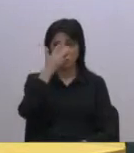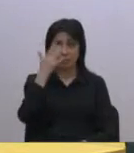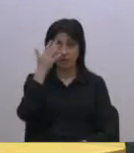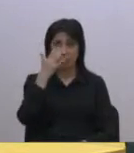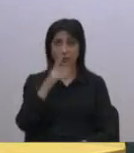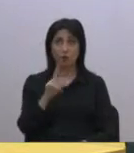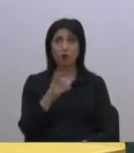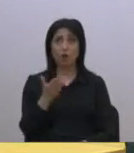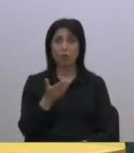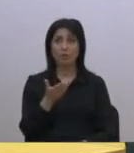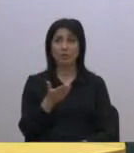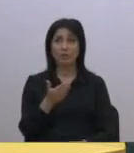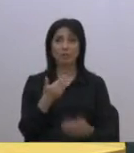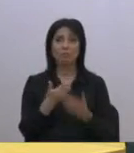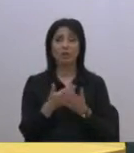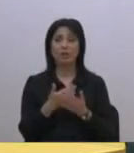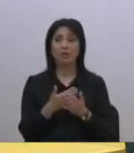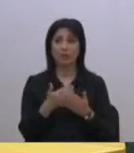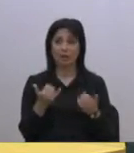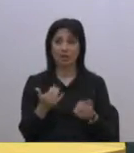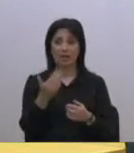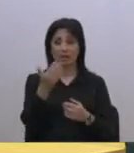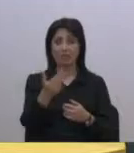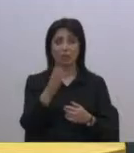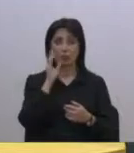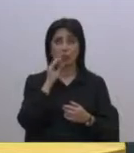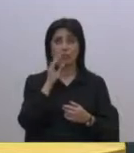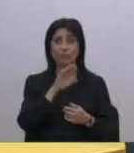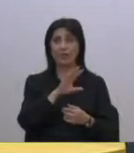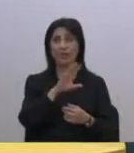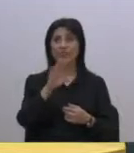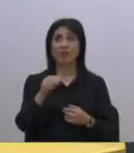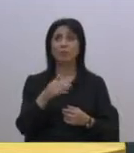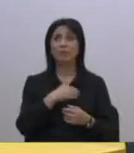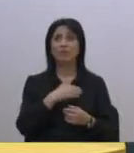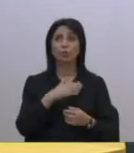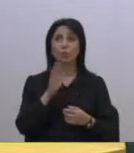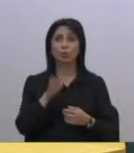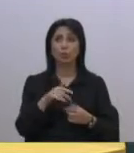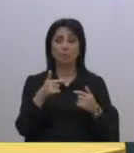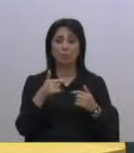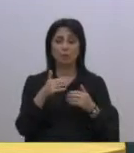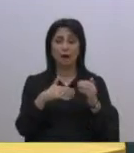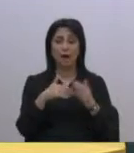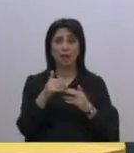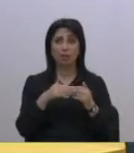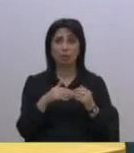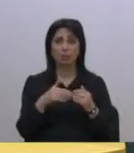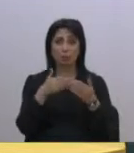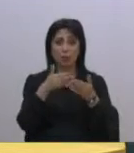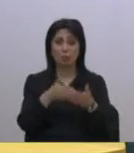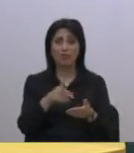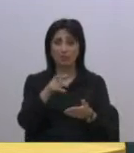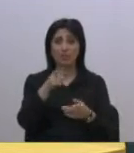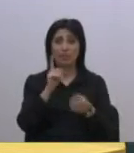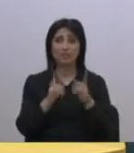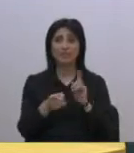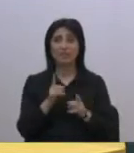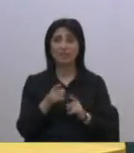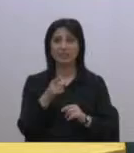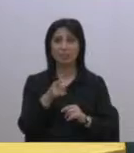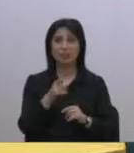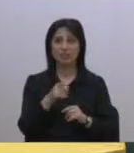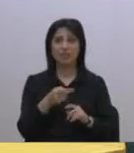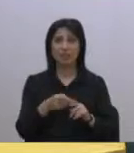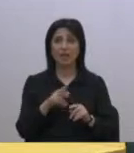წარმოდგენების, რომლებიც მაგალითად აი ახლა თქვენ, როდესაც აი ყველა ახლა მინდა რომ უფრო პრაქტიკულ იმამდე მოვიდეთ. თქვენ ხო სინამდვილეში აი